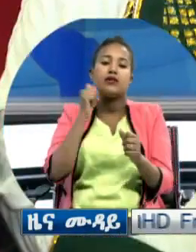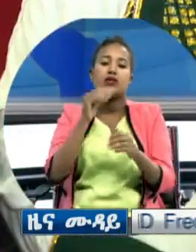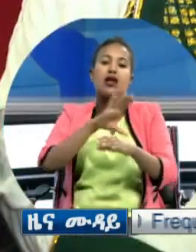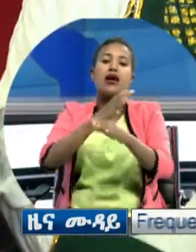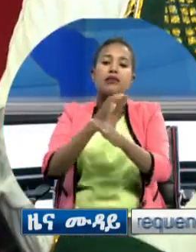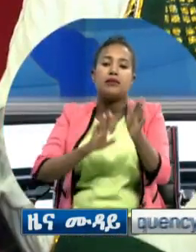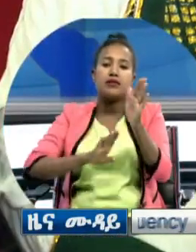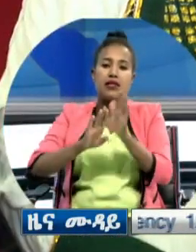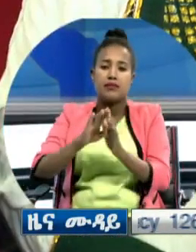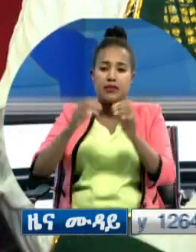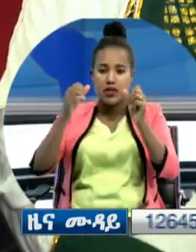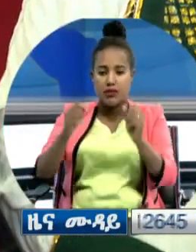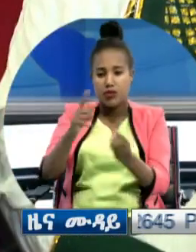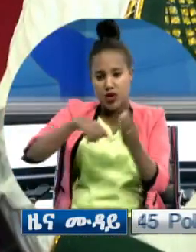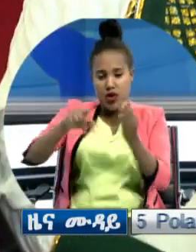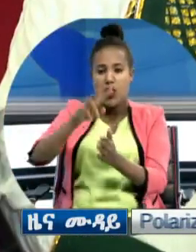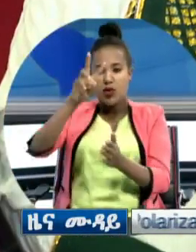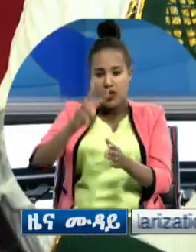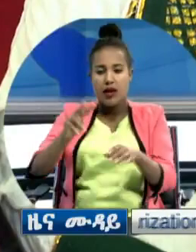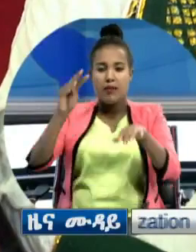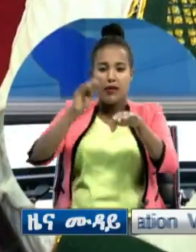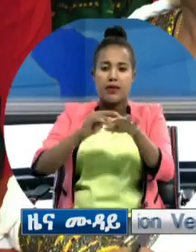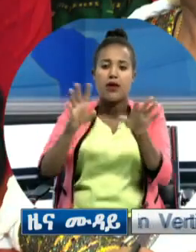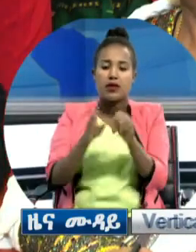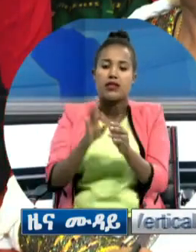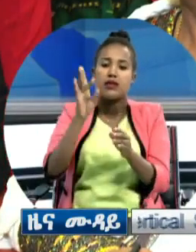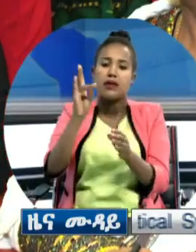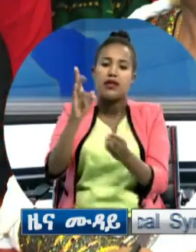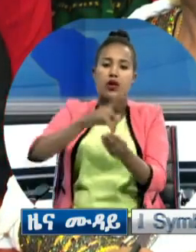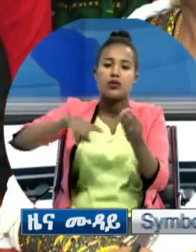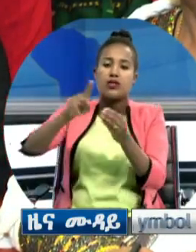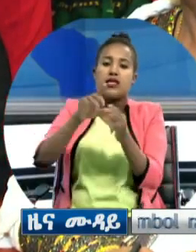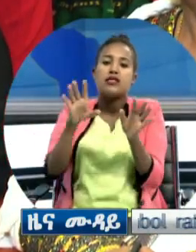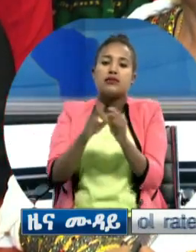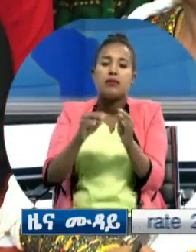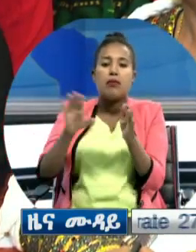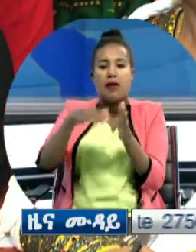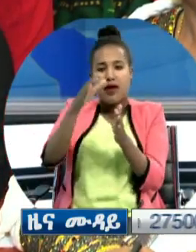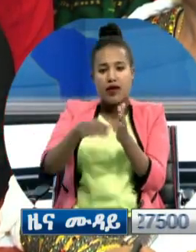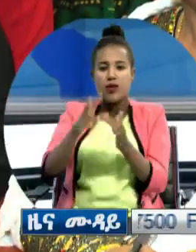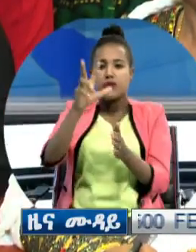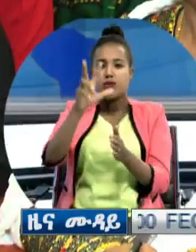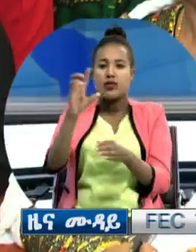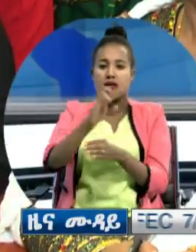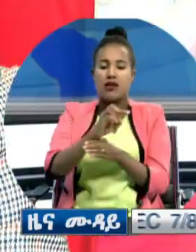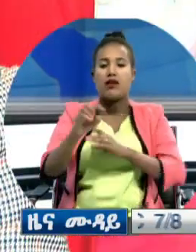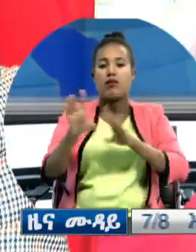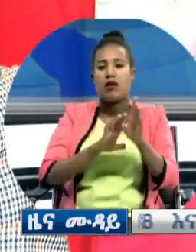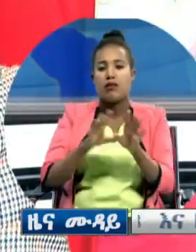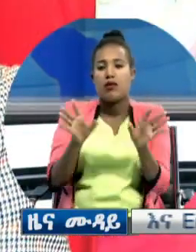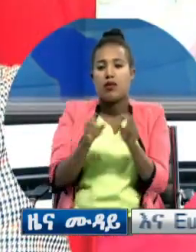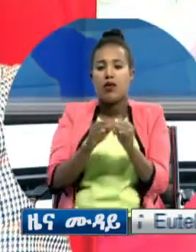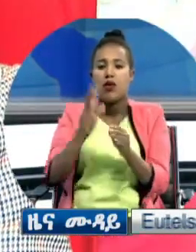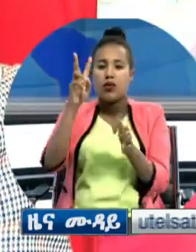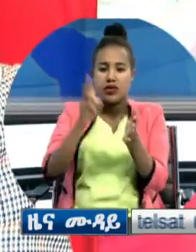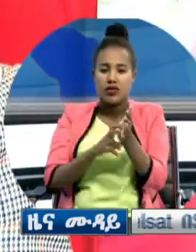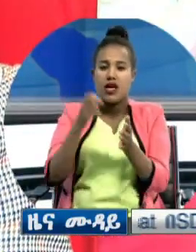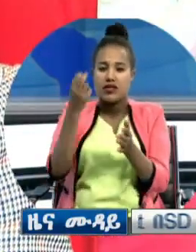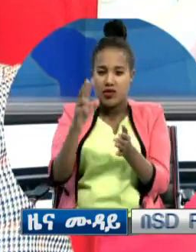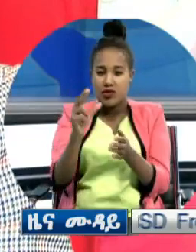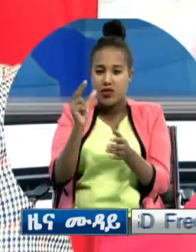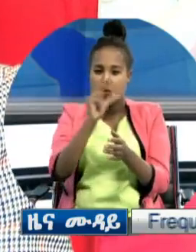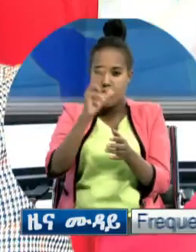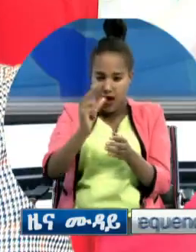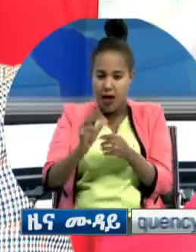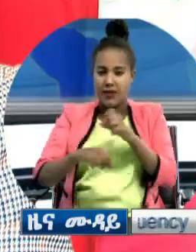ለማሳደግ በሚቻልበት ዙሪያ ሁለተኛ መደበኛ ጉባኤ ሰባተኛ ዙር ስብሰባውን በባህር ዳር ለሶስት ቀናት አካሂዷል። በጉባኤውም የ2012 የሩብ በጀት ዓመት